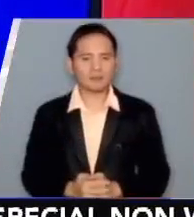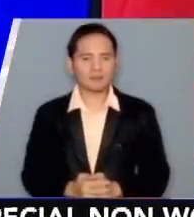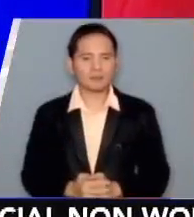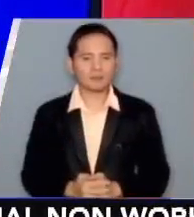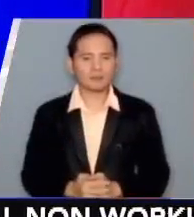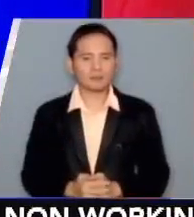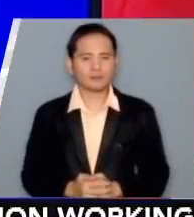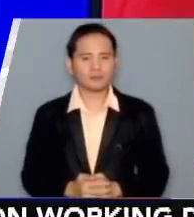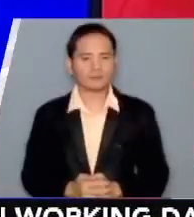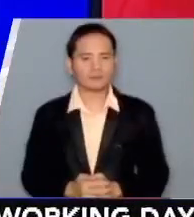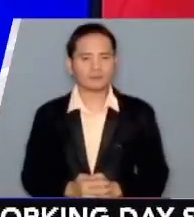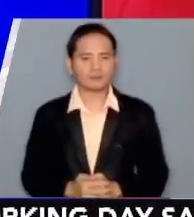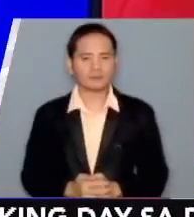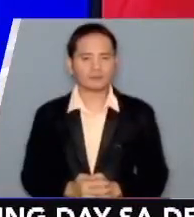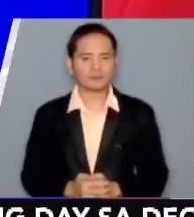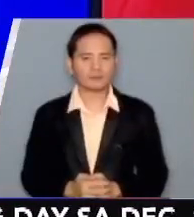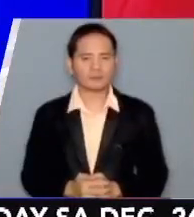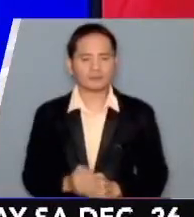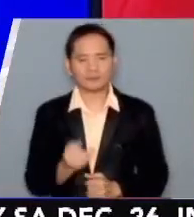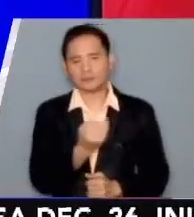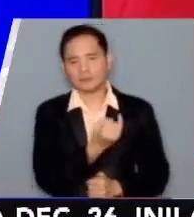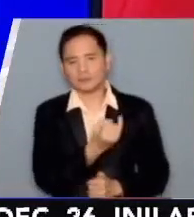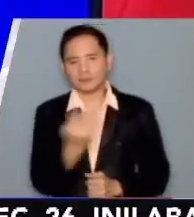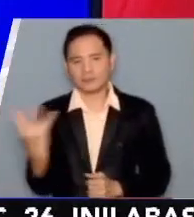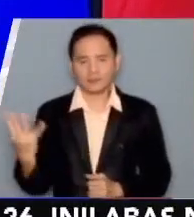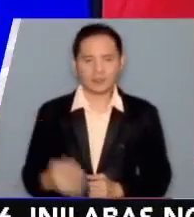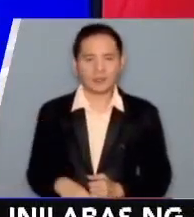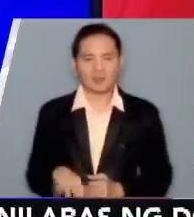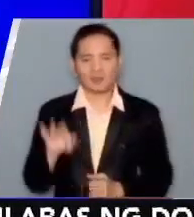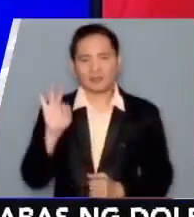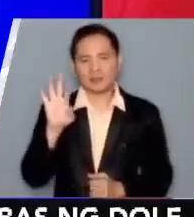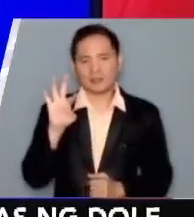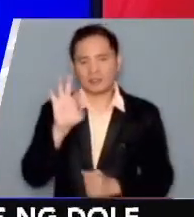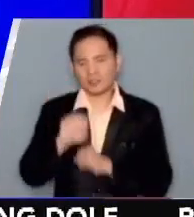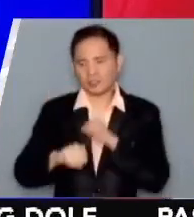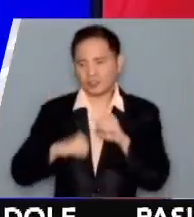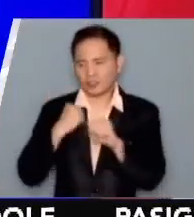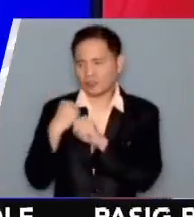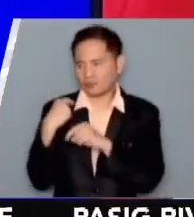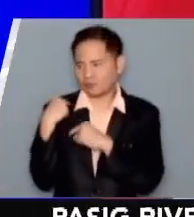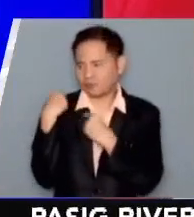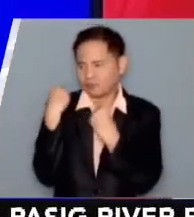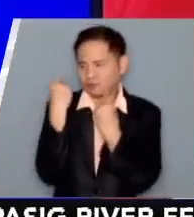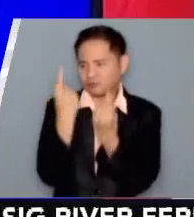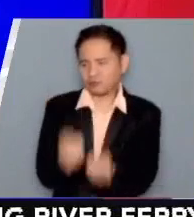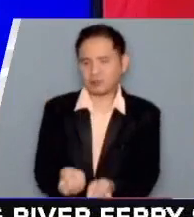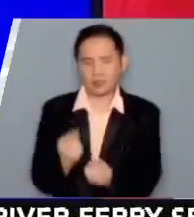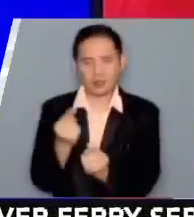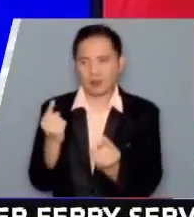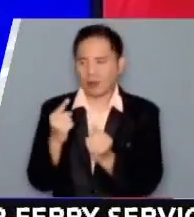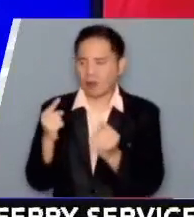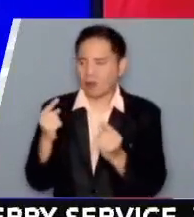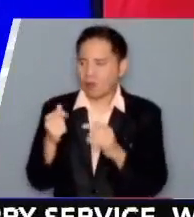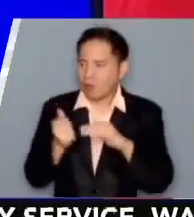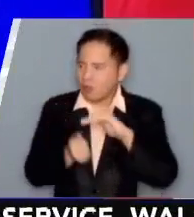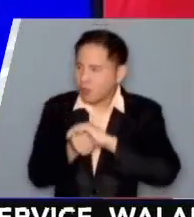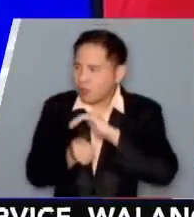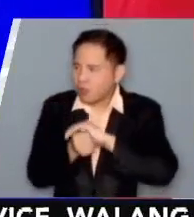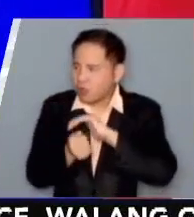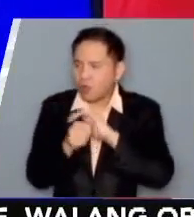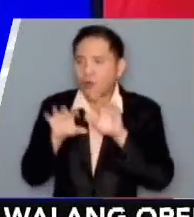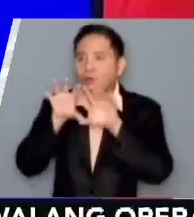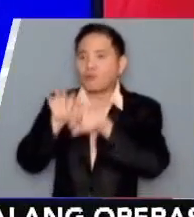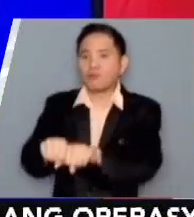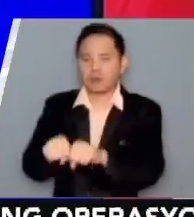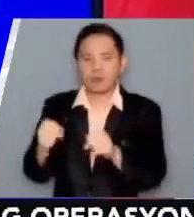Matapos ng 19 na taon, arestado sa Quezon City ang isang lalaking wanted sa kasong rape sa Naga, Camarines Sur. Gitna suspect,